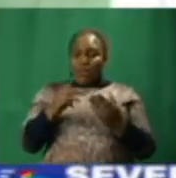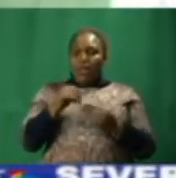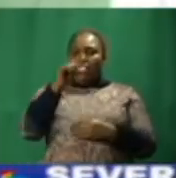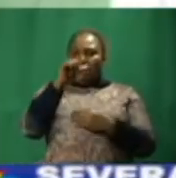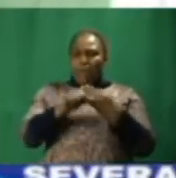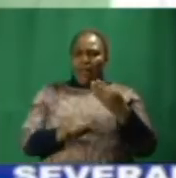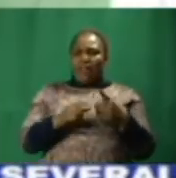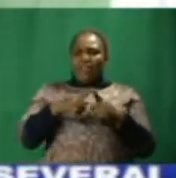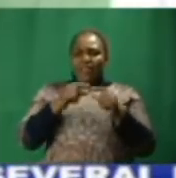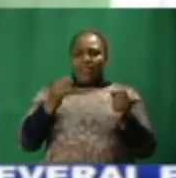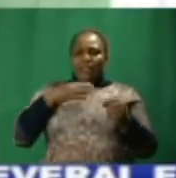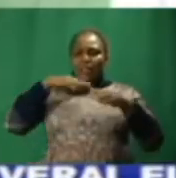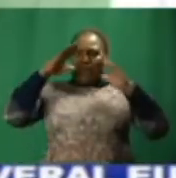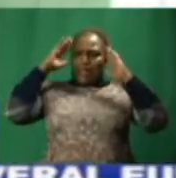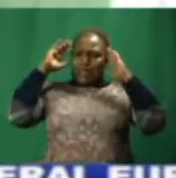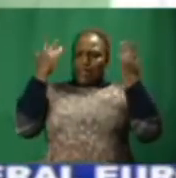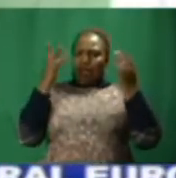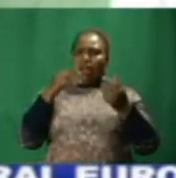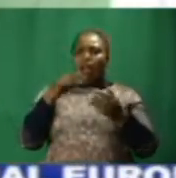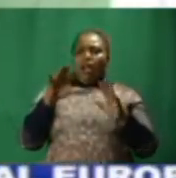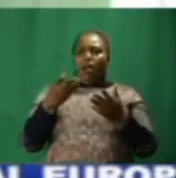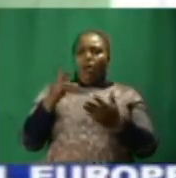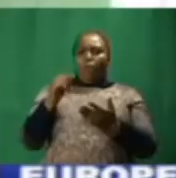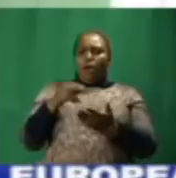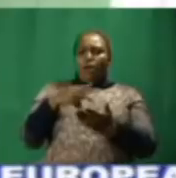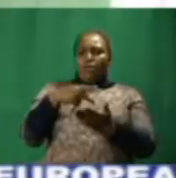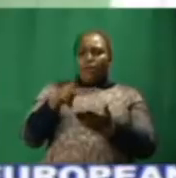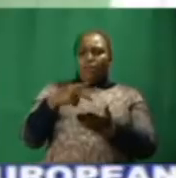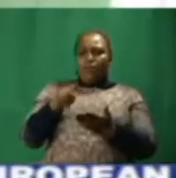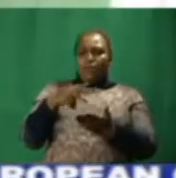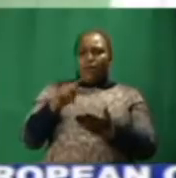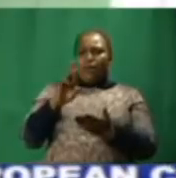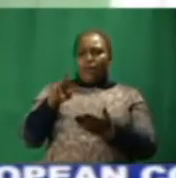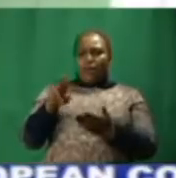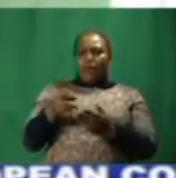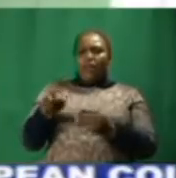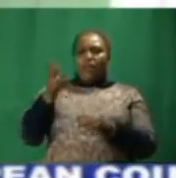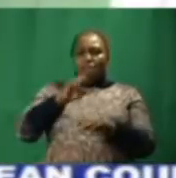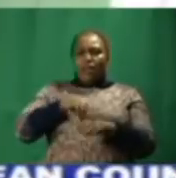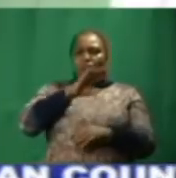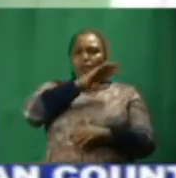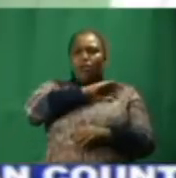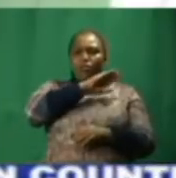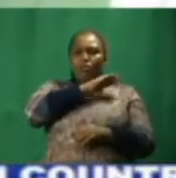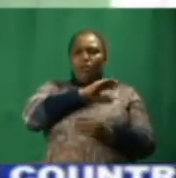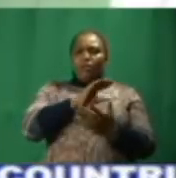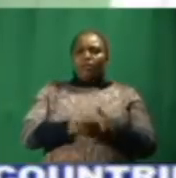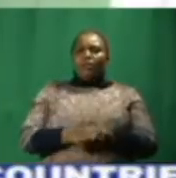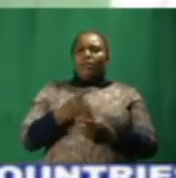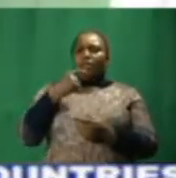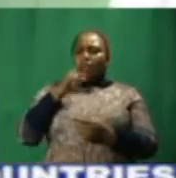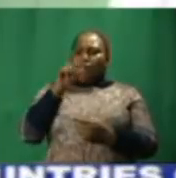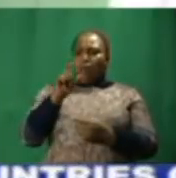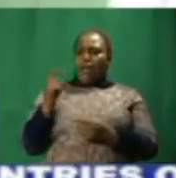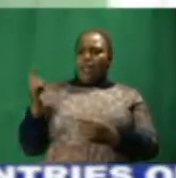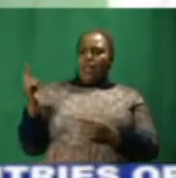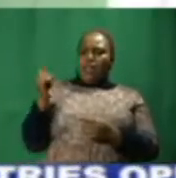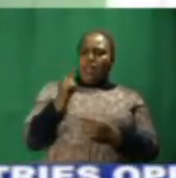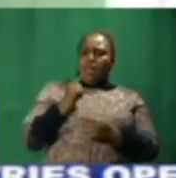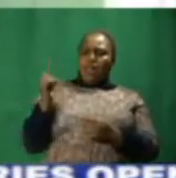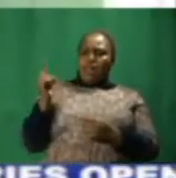inyanga asathi ukuthi sitawurintangani ukuthi sitawube sesiyakhile yini nalokuthi-ke la ma-custom angakuthi kuthiwe kufuna lingene ngalinye